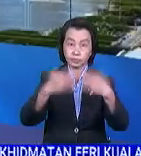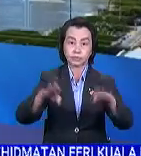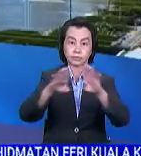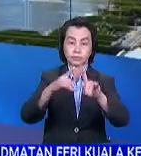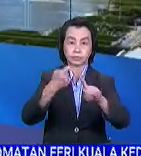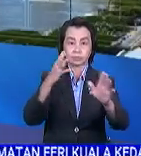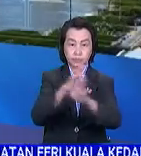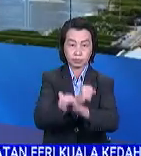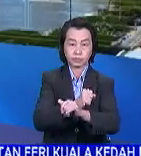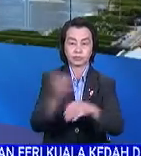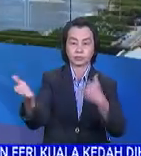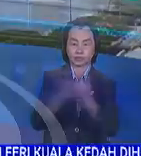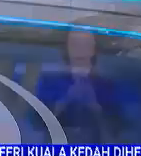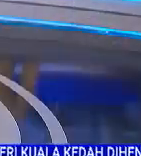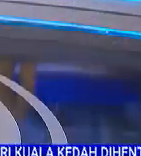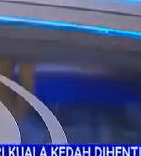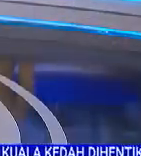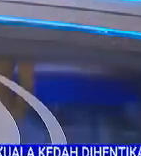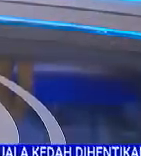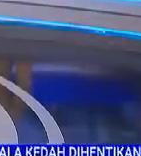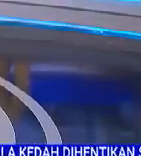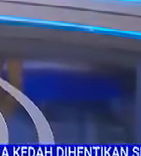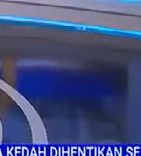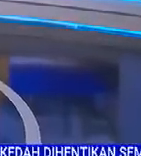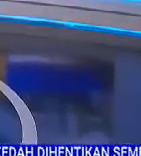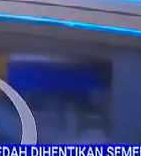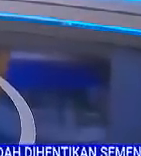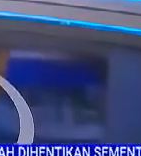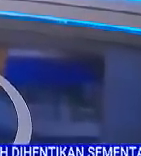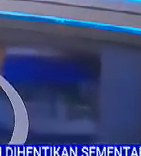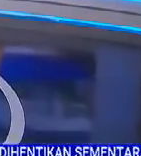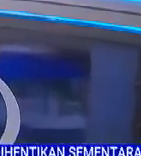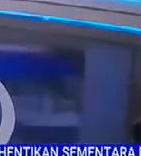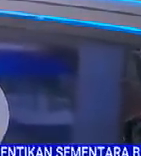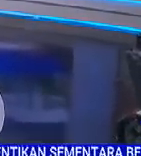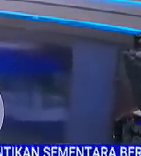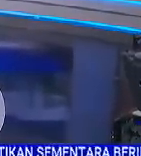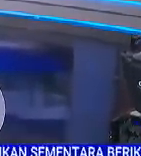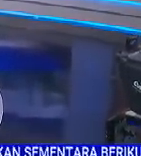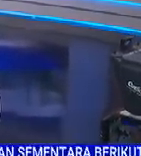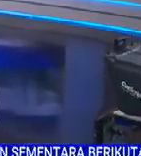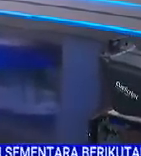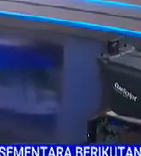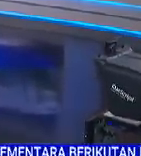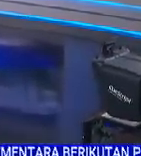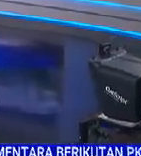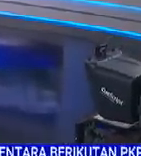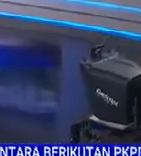Sarawak kita kembali bersama Alif di angkasa Puri silakan Alif baik Terima kasih Bu mawin